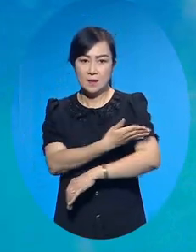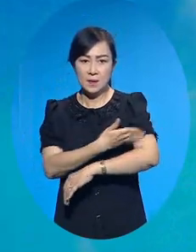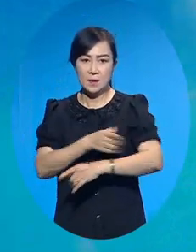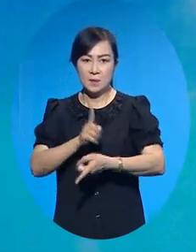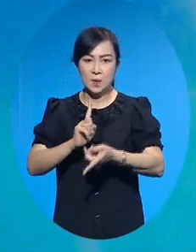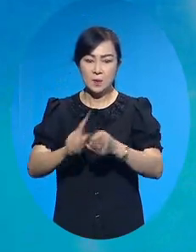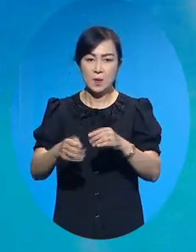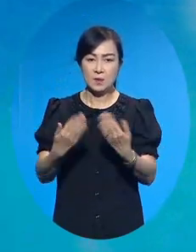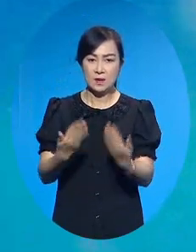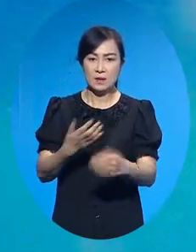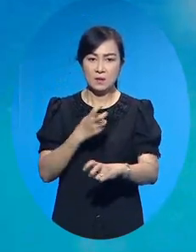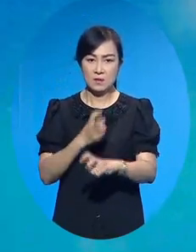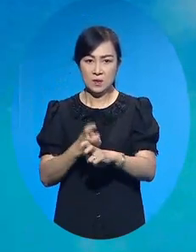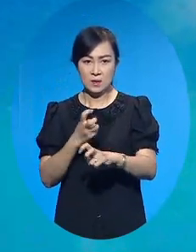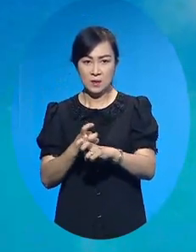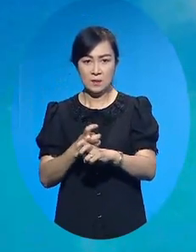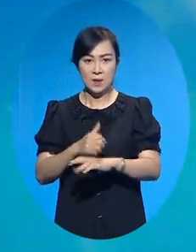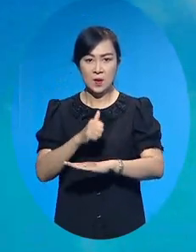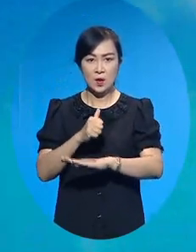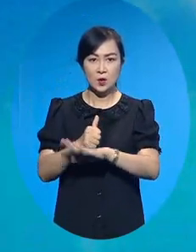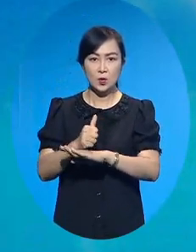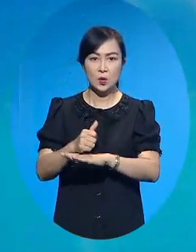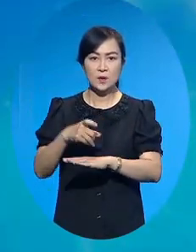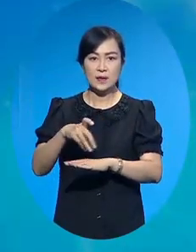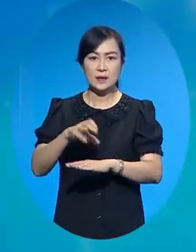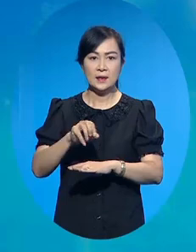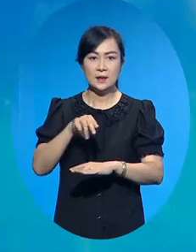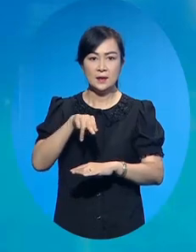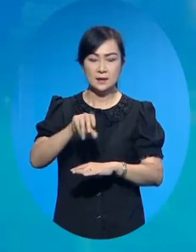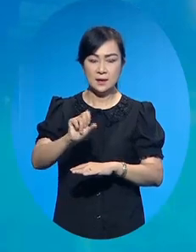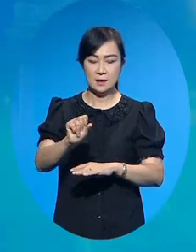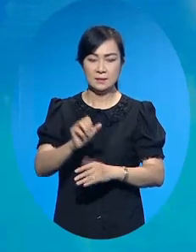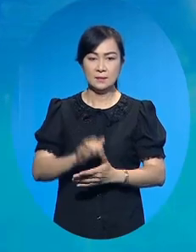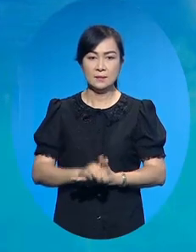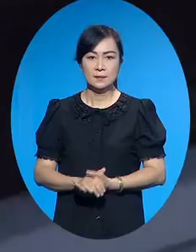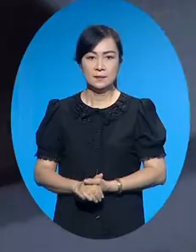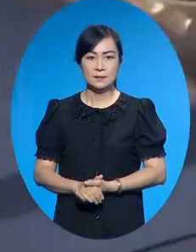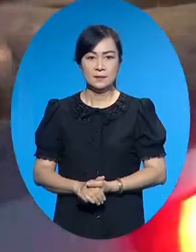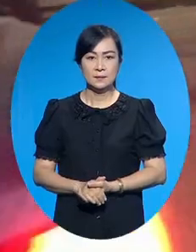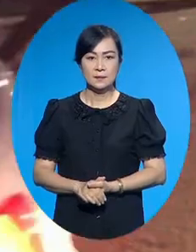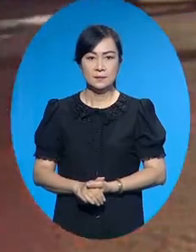11 người đang trong tình trạng nguy kịch, theo Thủ tướng Christian Nensei.